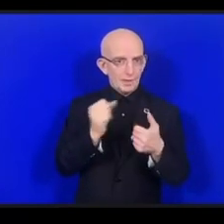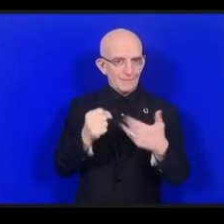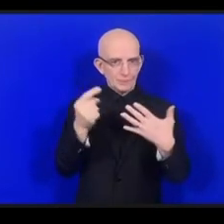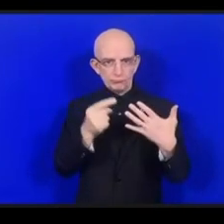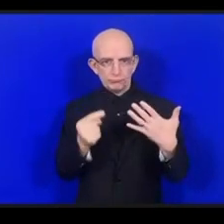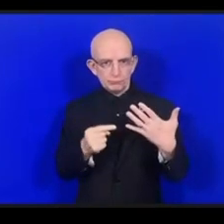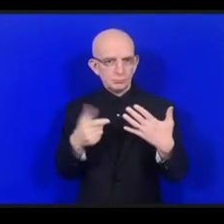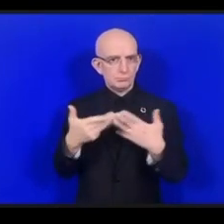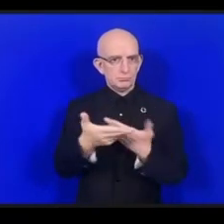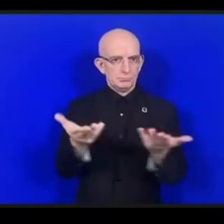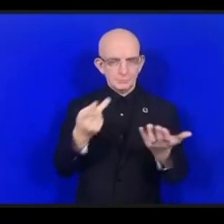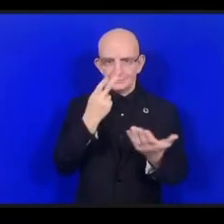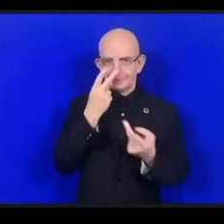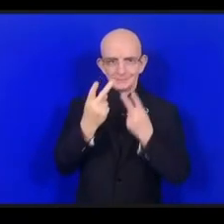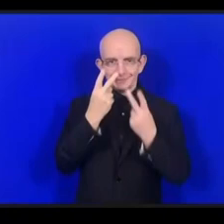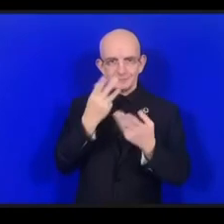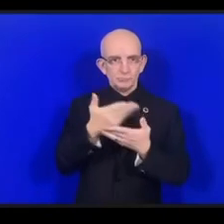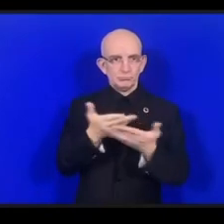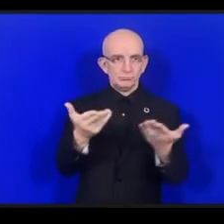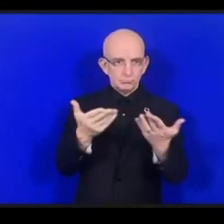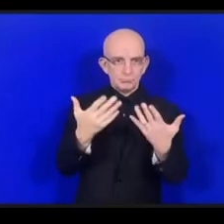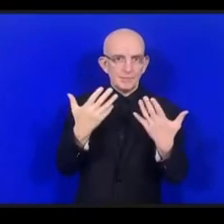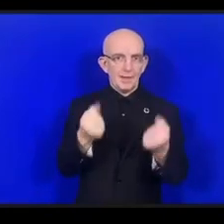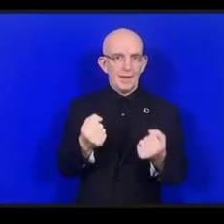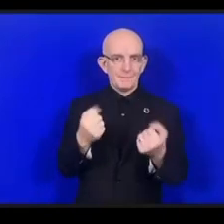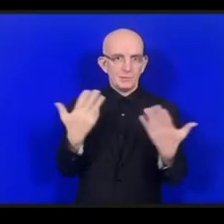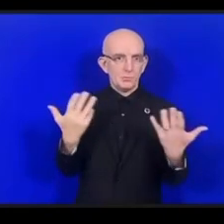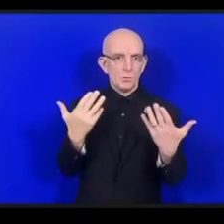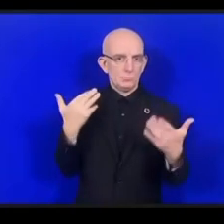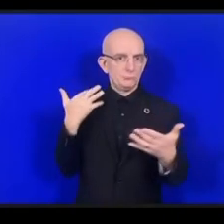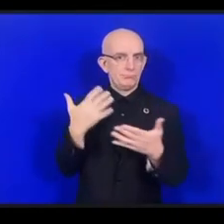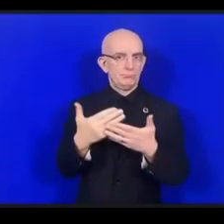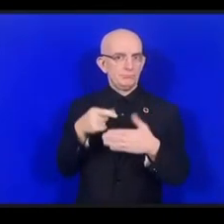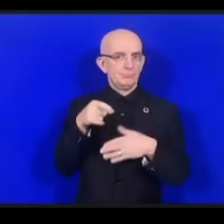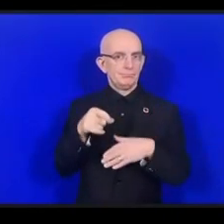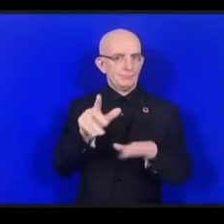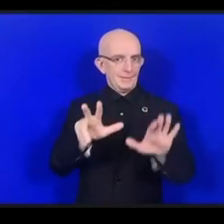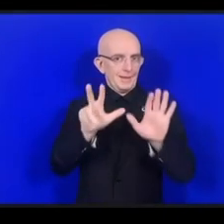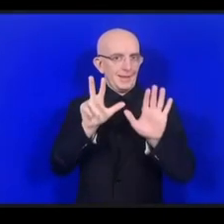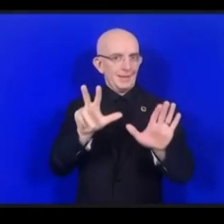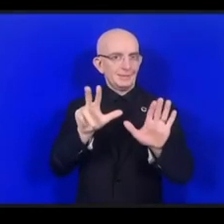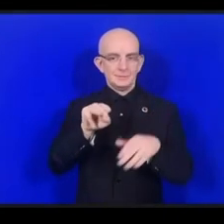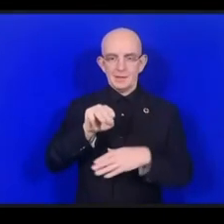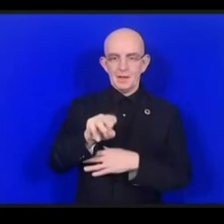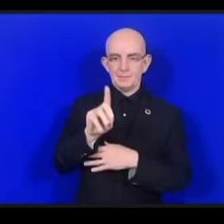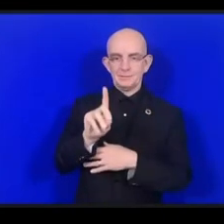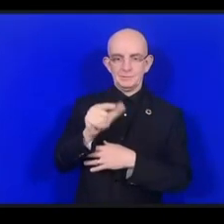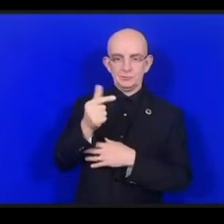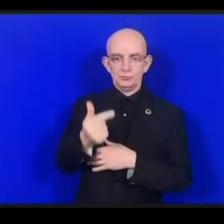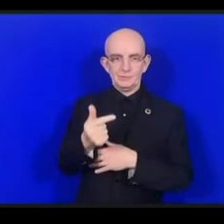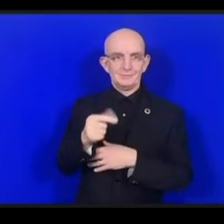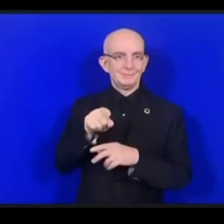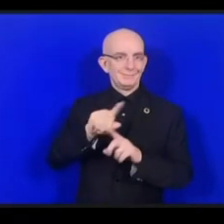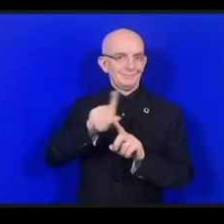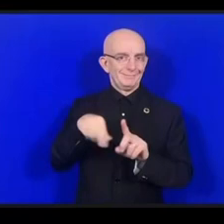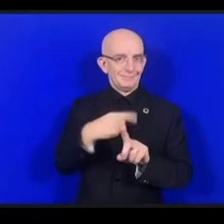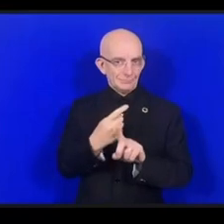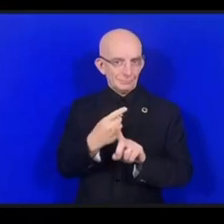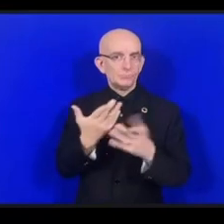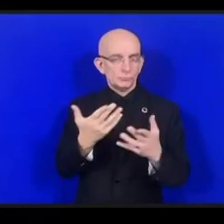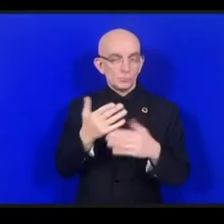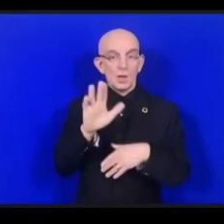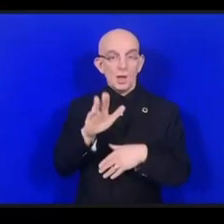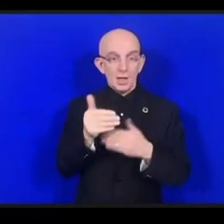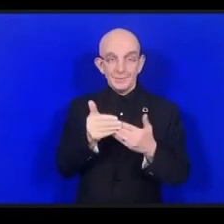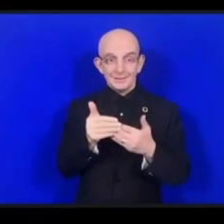当时我们还是2000年有八个千年发展目标的时候，您就一直在跟我